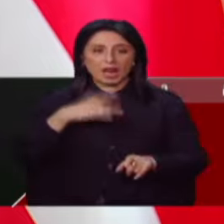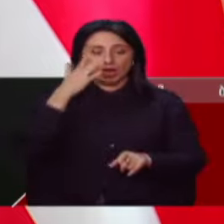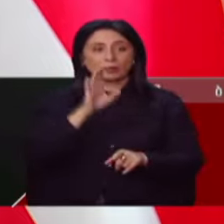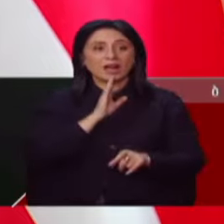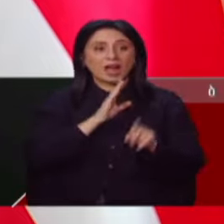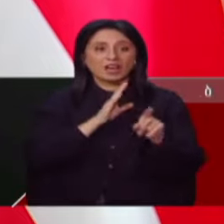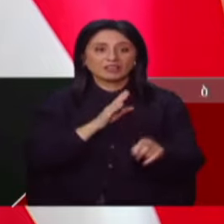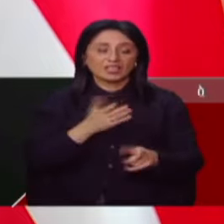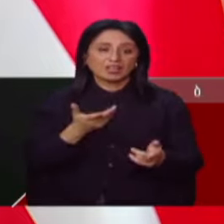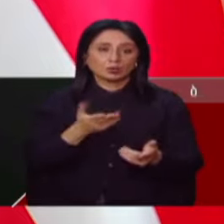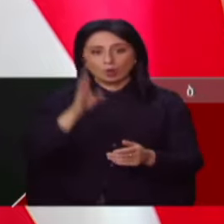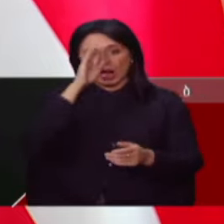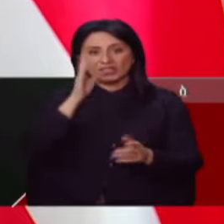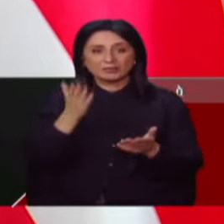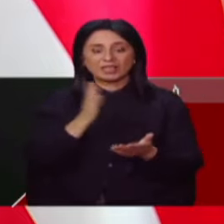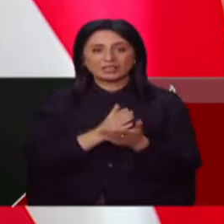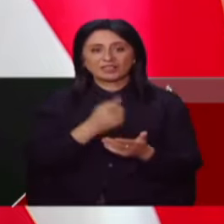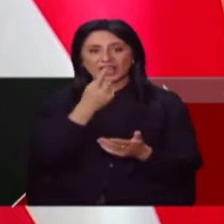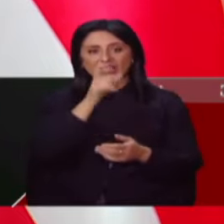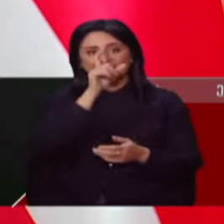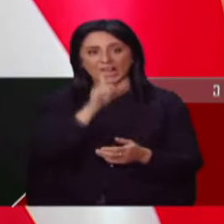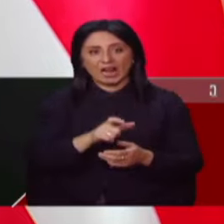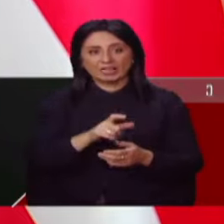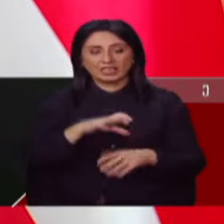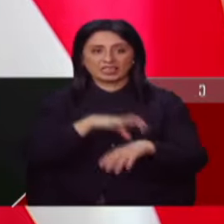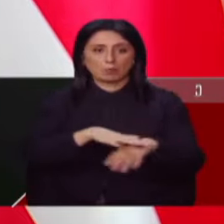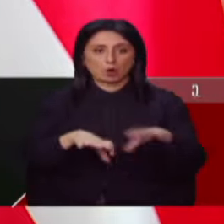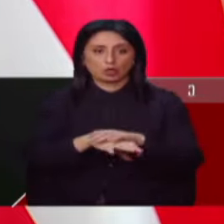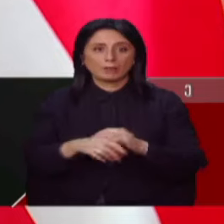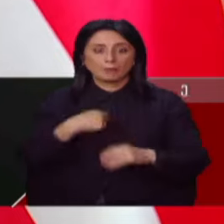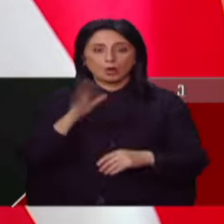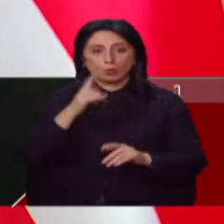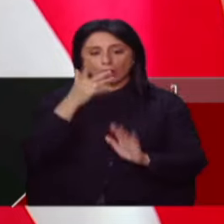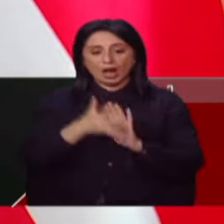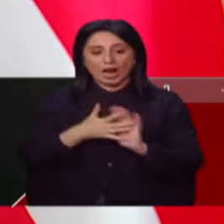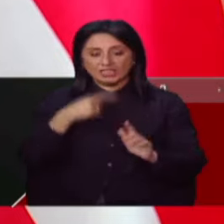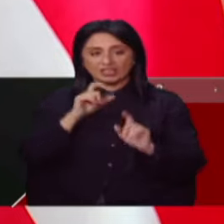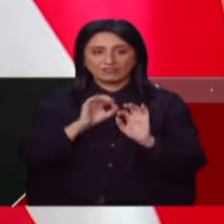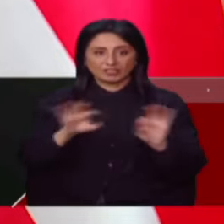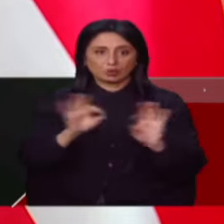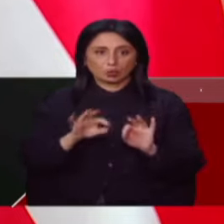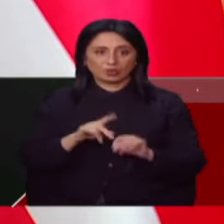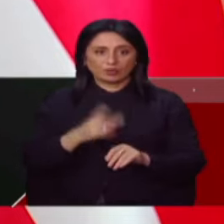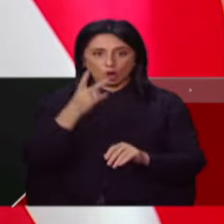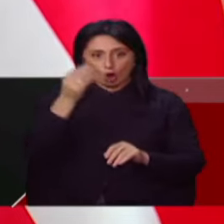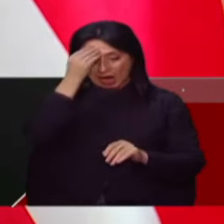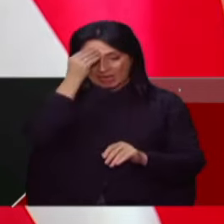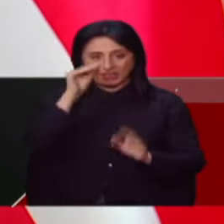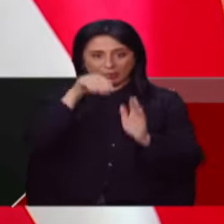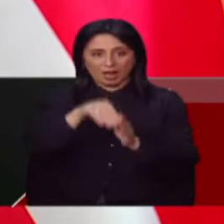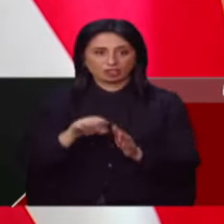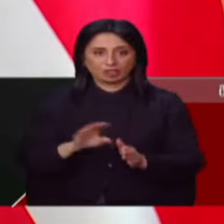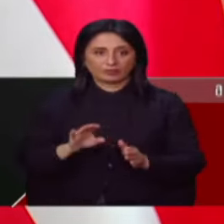ოცნების ქალები იქნება თუ კაცები, ეს არის ერთი ადამიანის მონა. მე უფრო გასაგებად ვიტყოდი და ორაზონებას არ